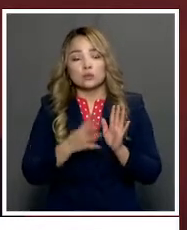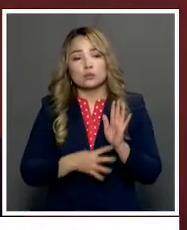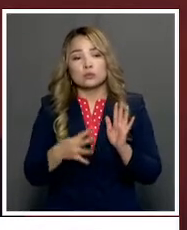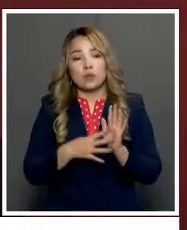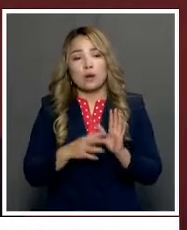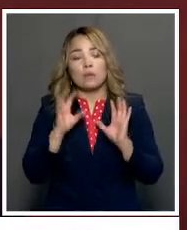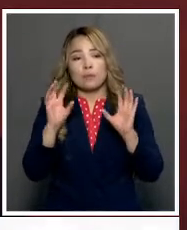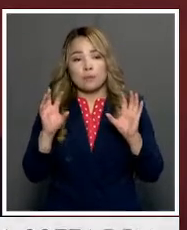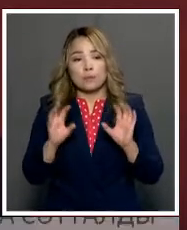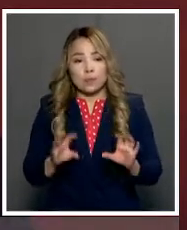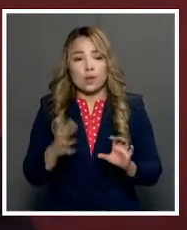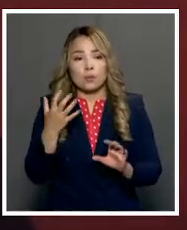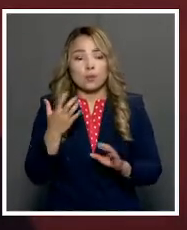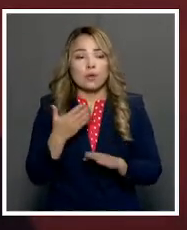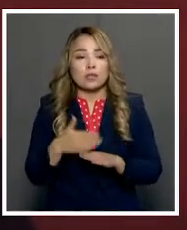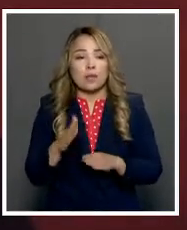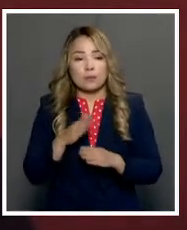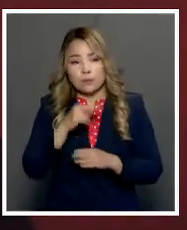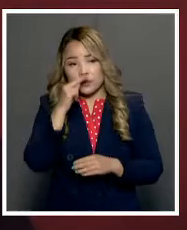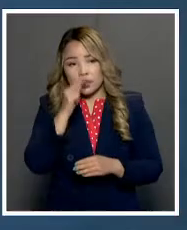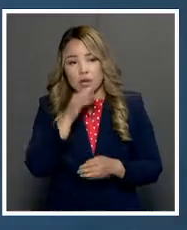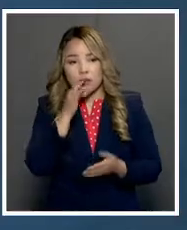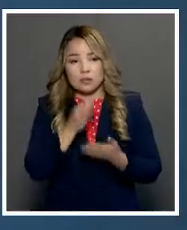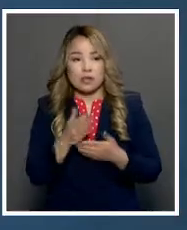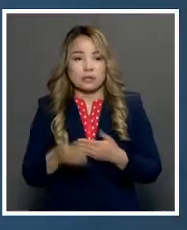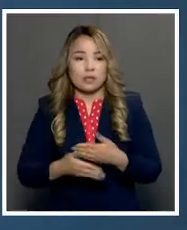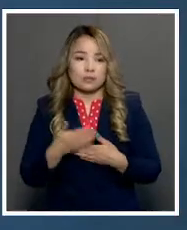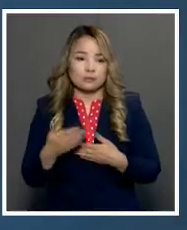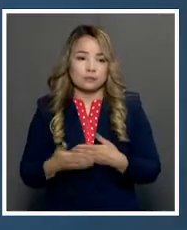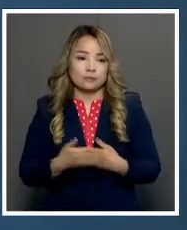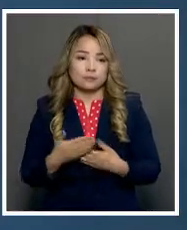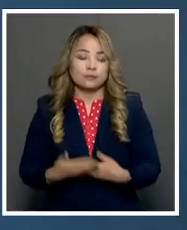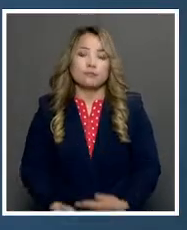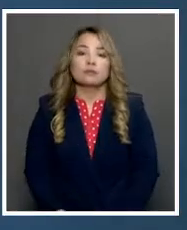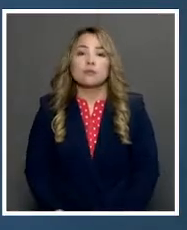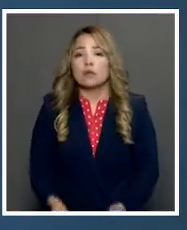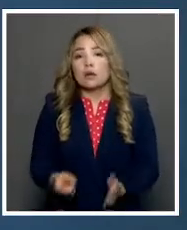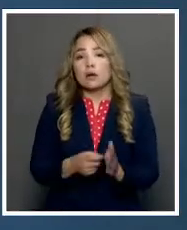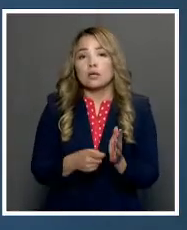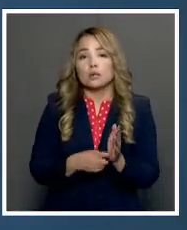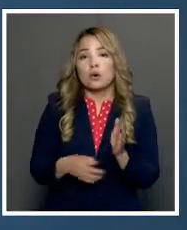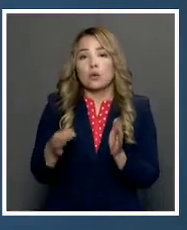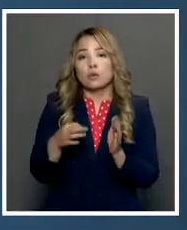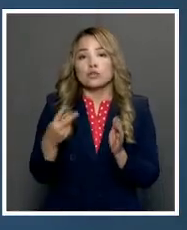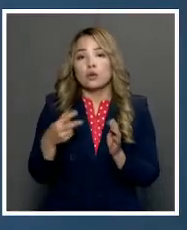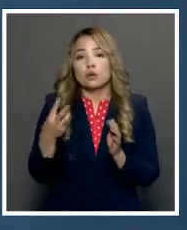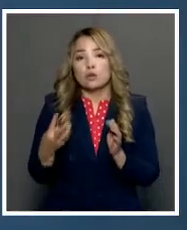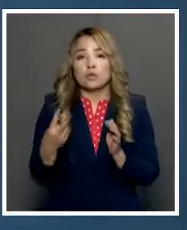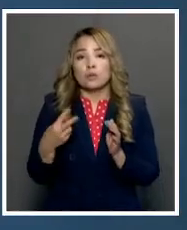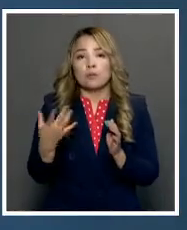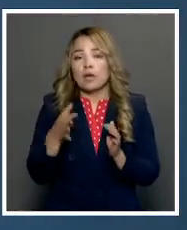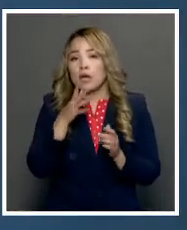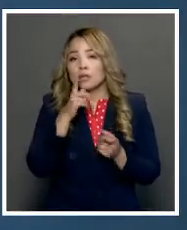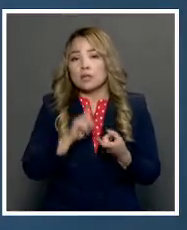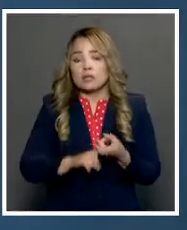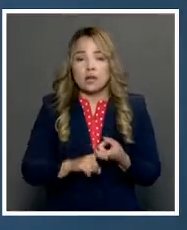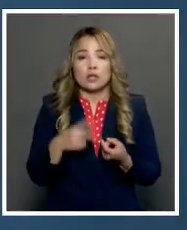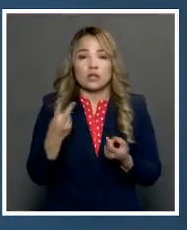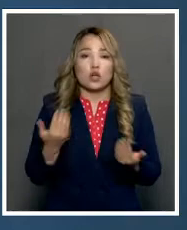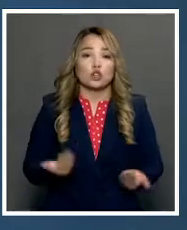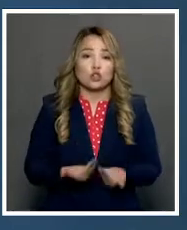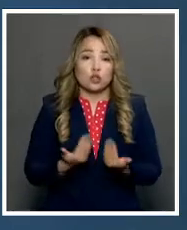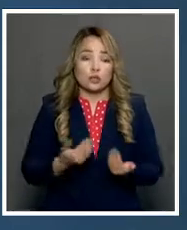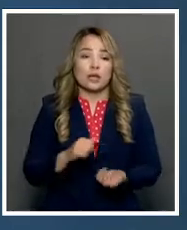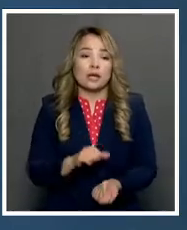бап 2-ші бөлігі 5-ші тармағының кінәлі деп тапты. Қарағанды облысының 23 және 25 жастағы екі тұрғыны Шығыс Қазақстан